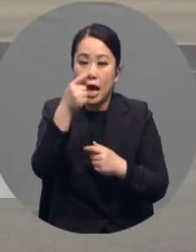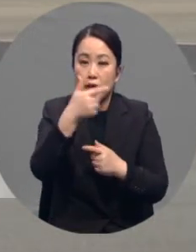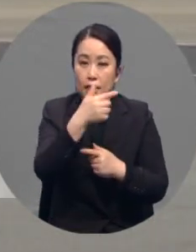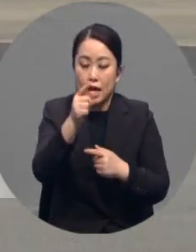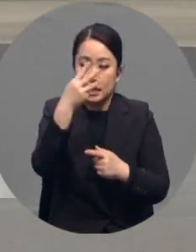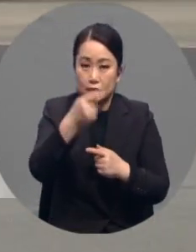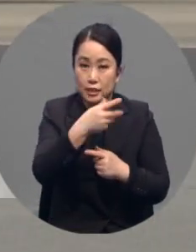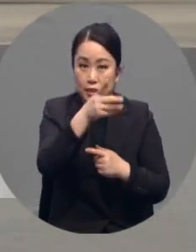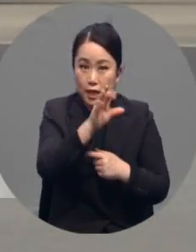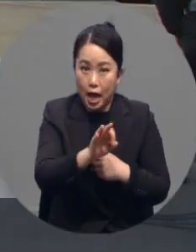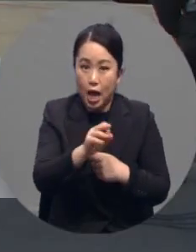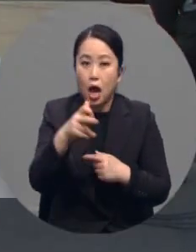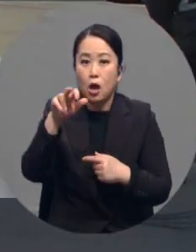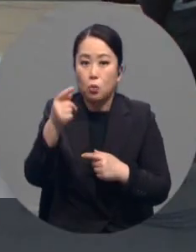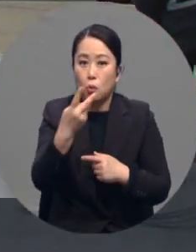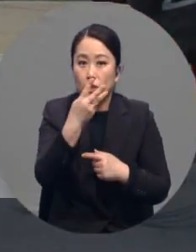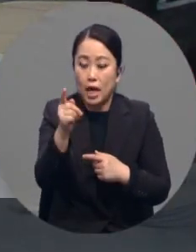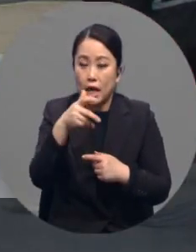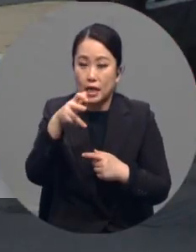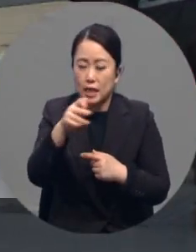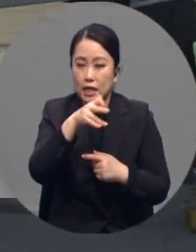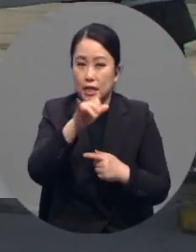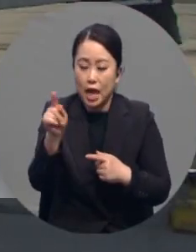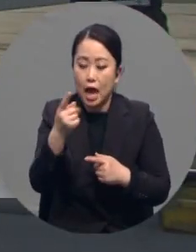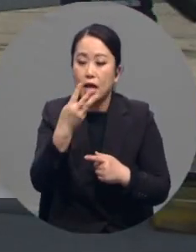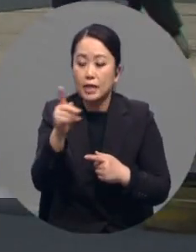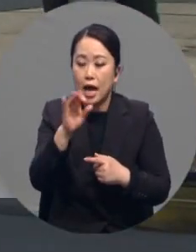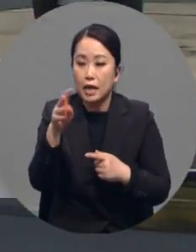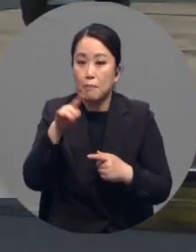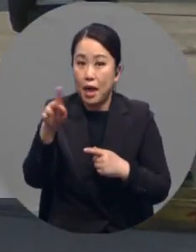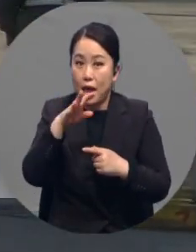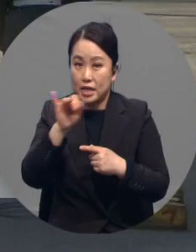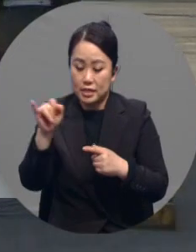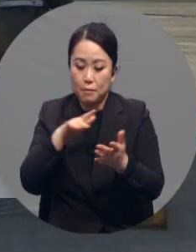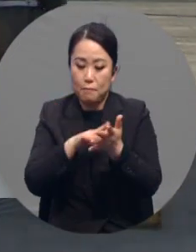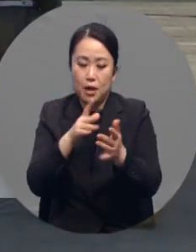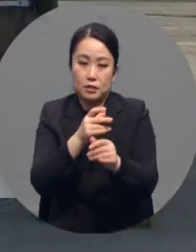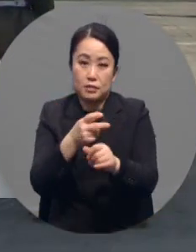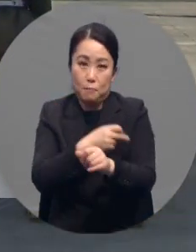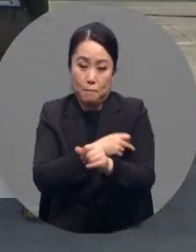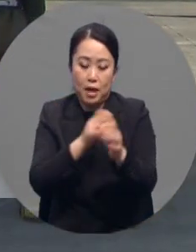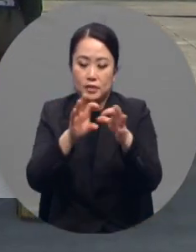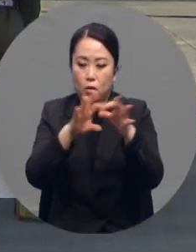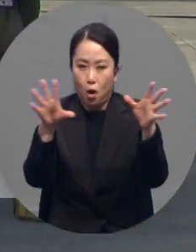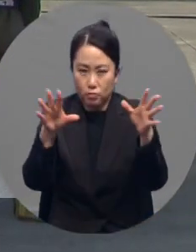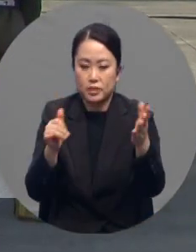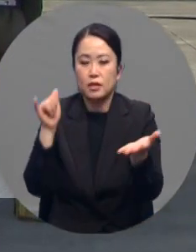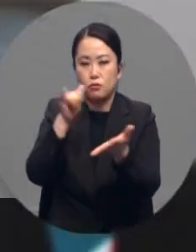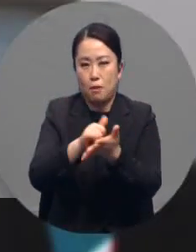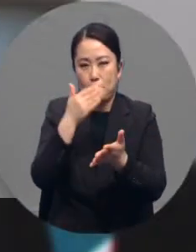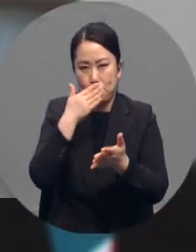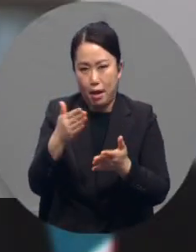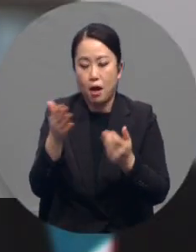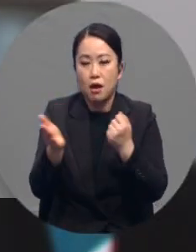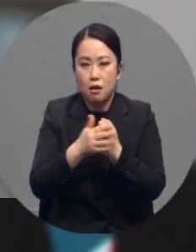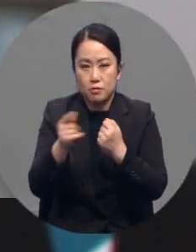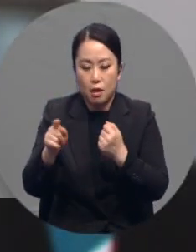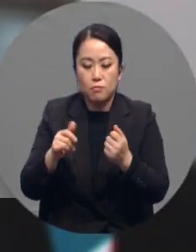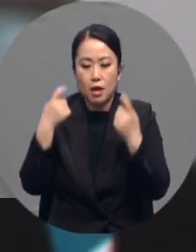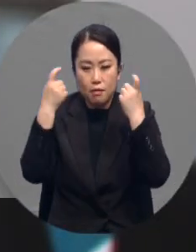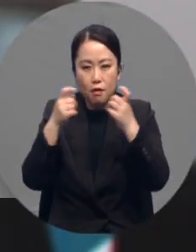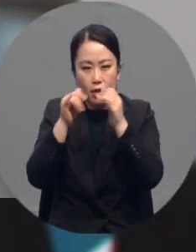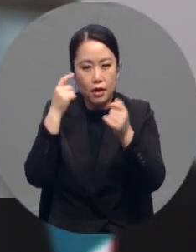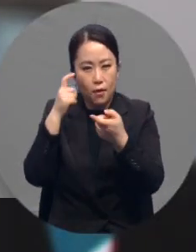코타키나발루, 타이베이는 백신 접종 유무와 상관없이 입국이 가능해 간편한 입국 절차를 원하는 여행객들의 관심을 끌